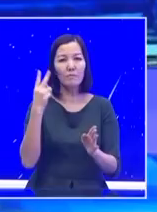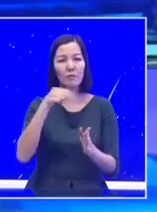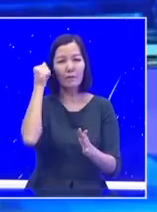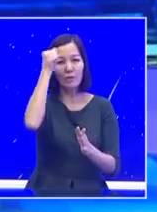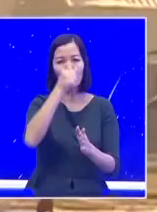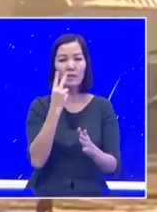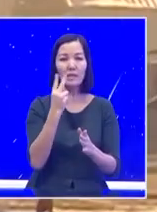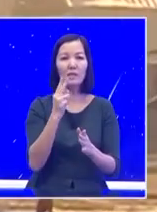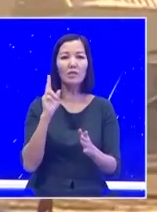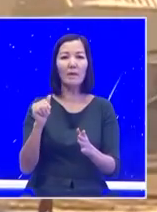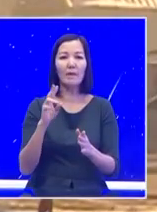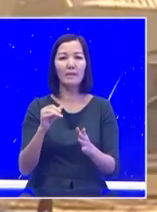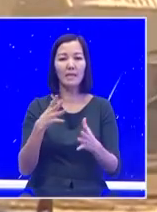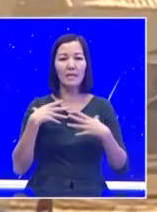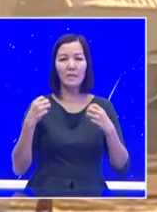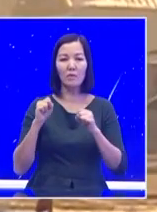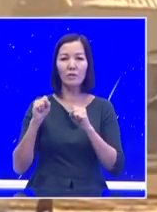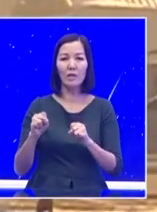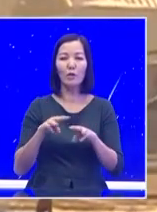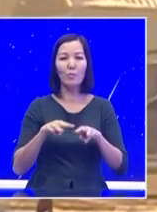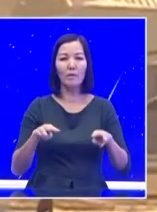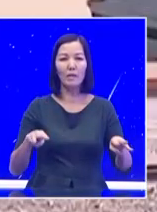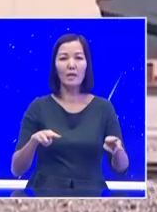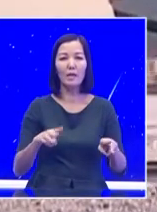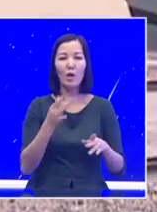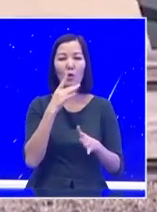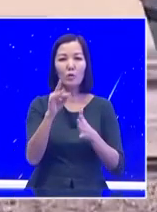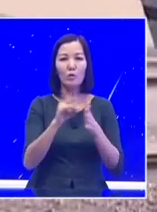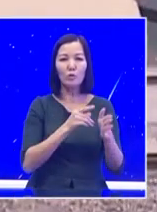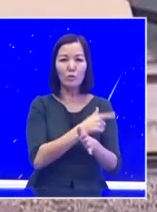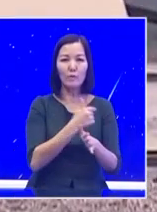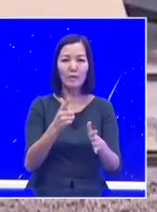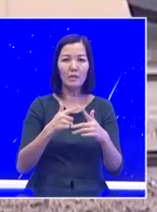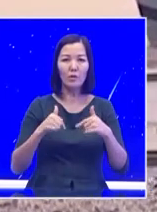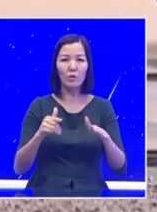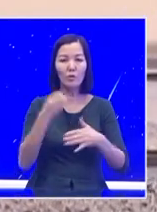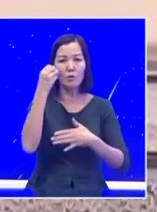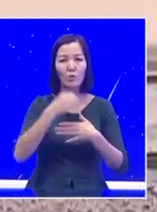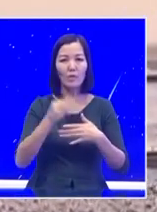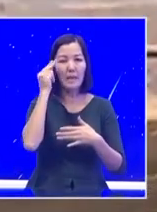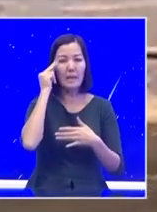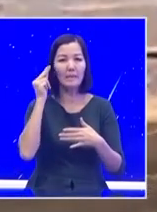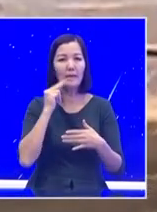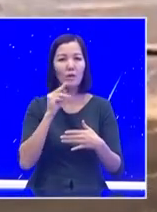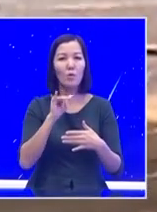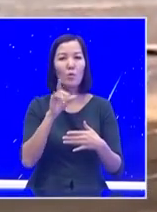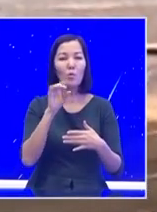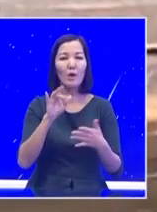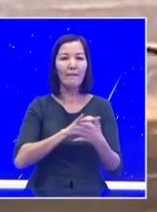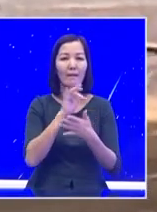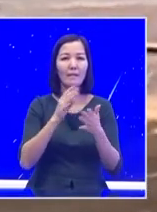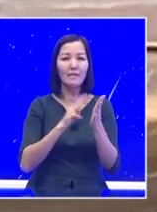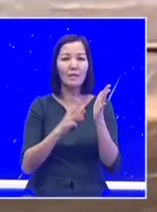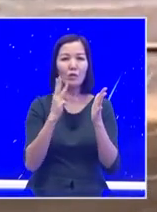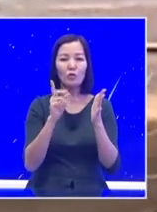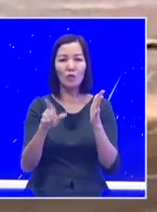2020 жылдың 2 ақпанда Денсаулық сақтау министрлігі ұлттық шұғыл медицина үйлестіру орталығы Қытайдың Ухань қаласынан 83